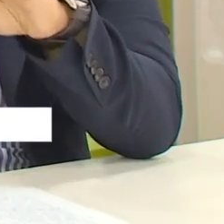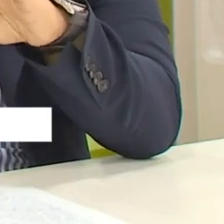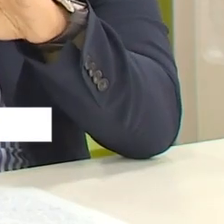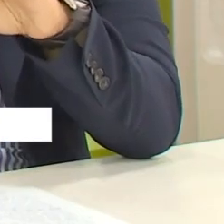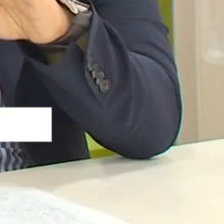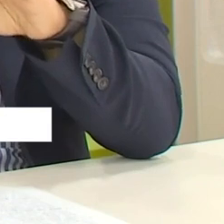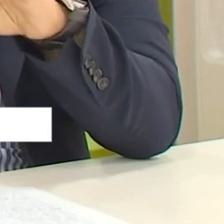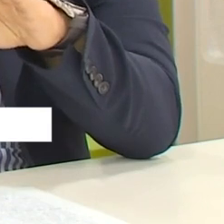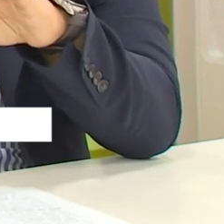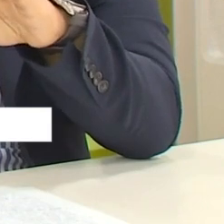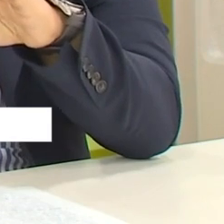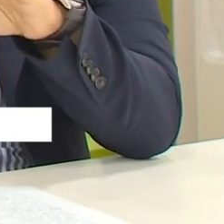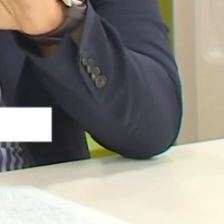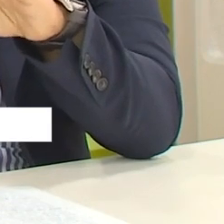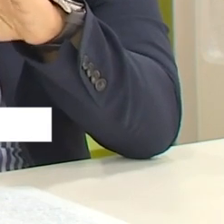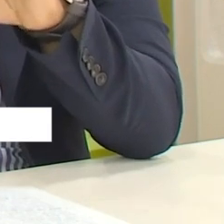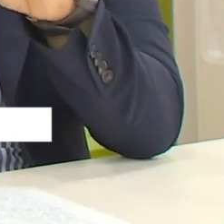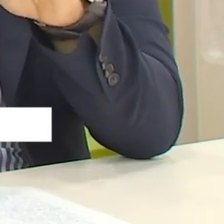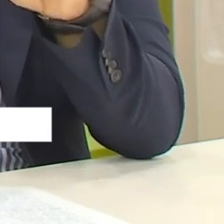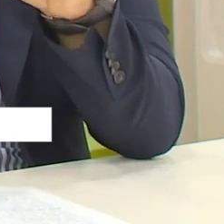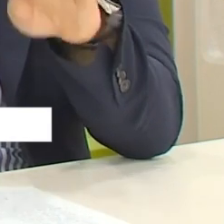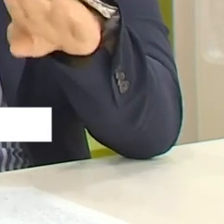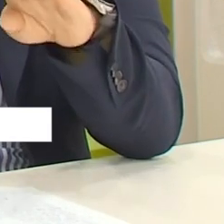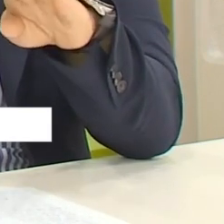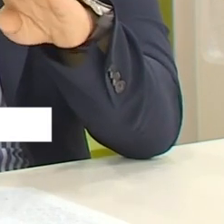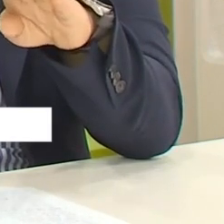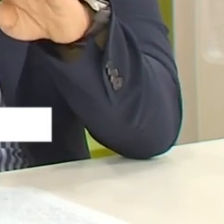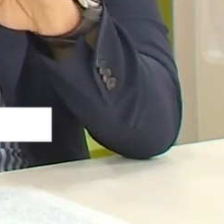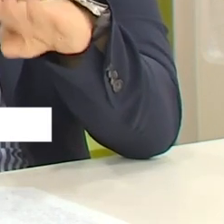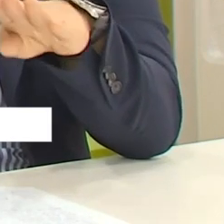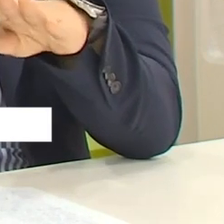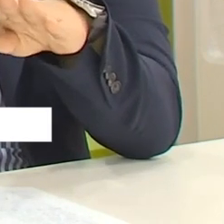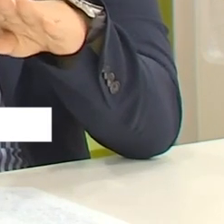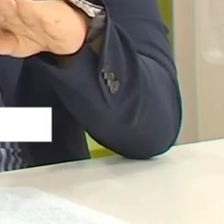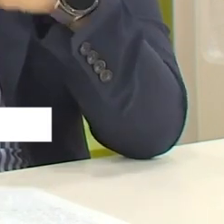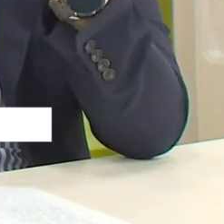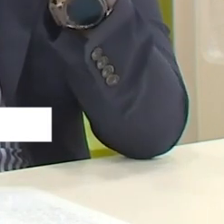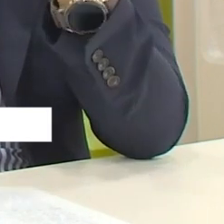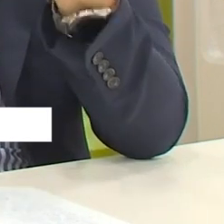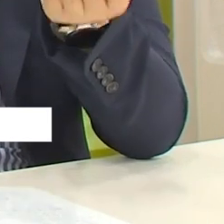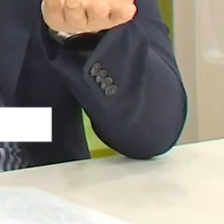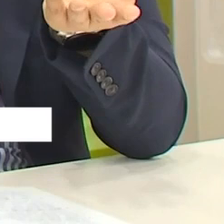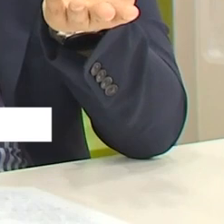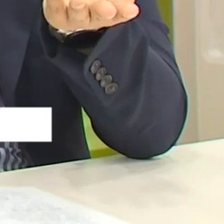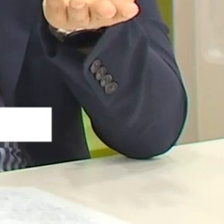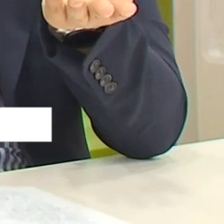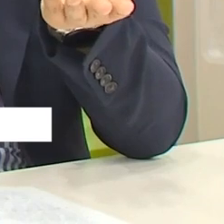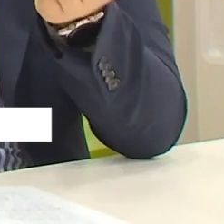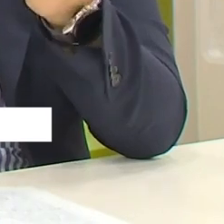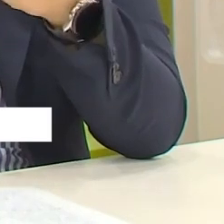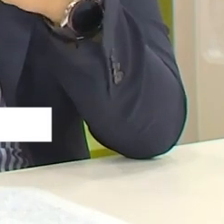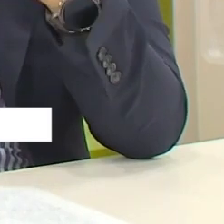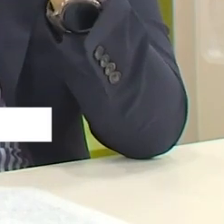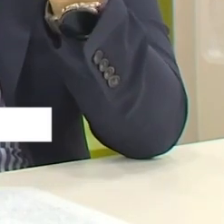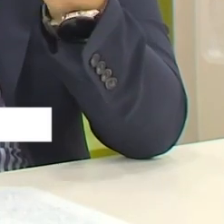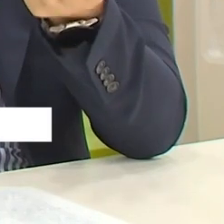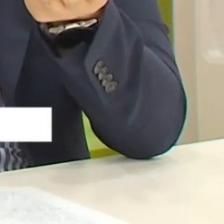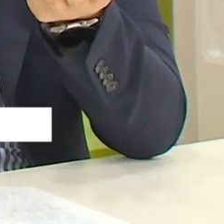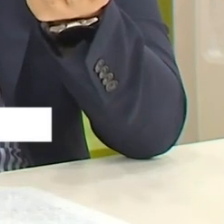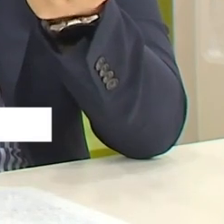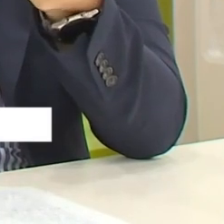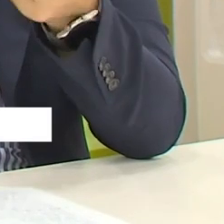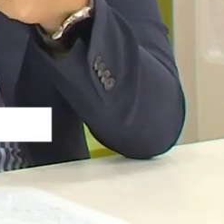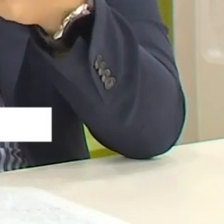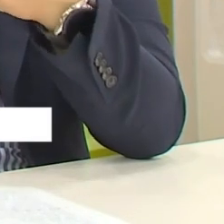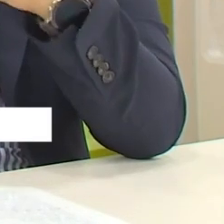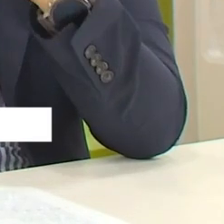비밀번호나 이런 것들을 기억하지 못해서 실제 본인이 이제 지우고 싶은 것들을 못 지우는 경우 본인 게시물이 아니더라도 타인 게시물에